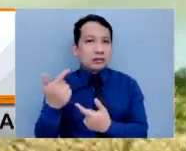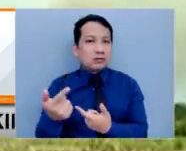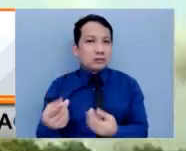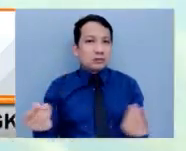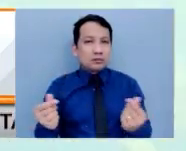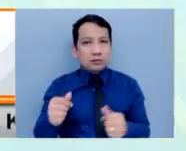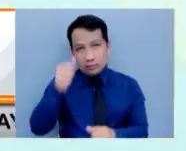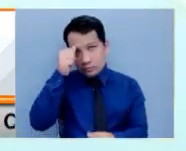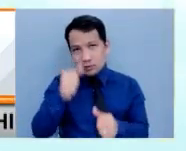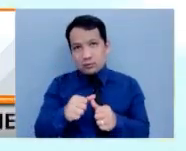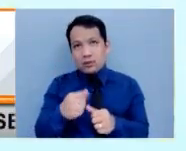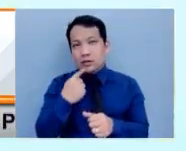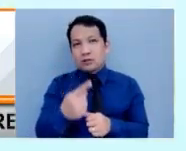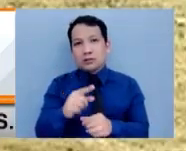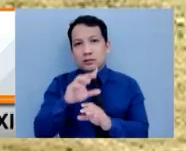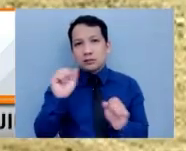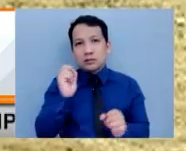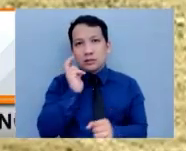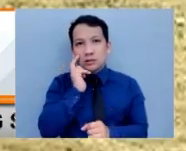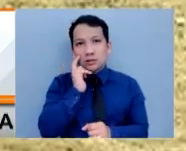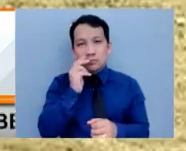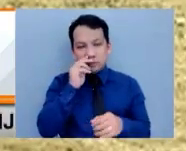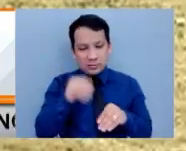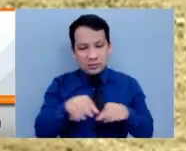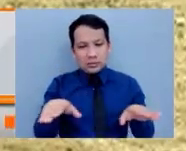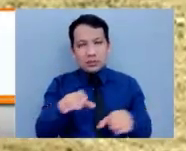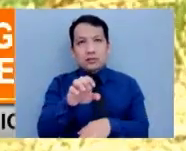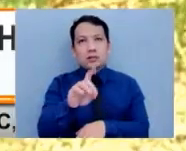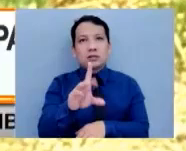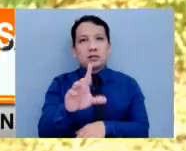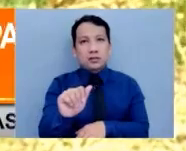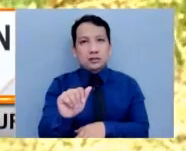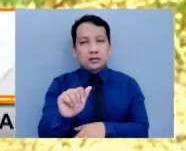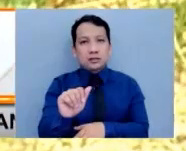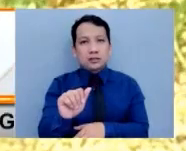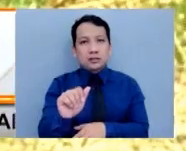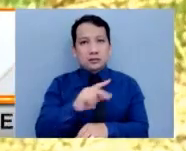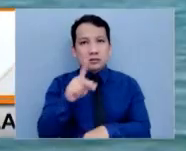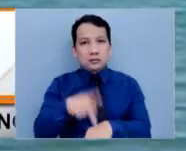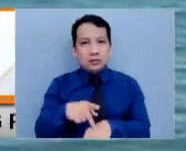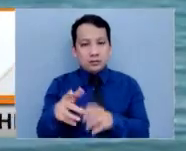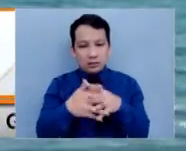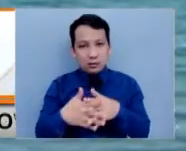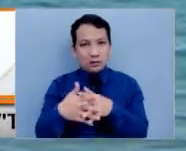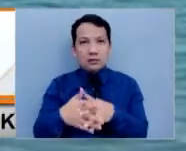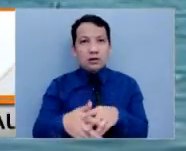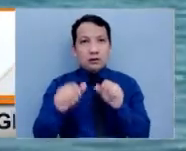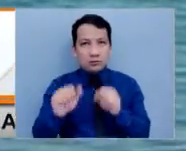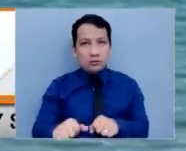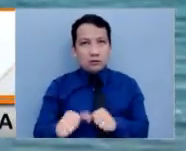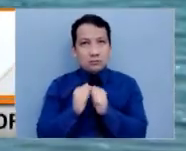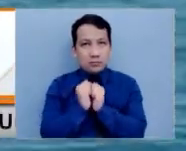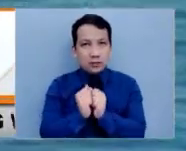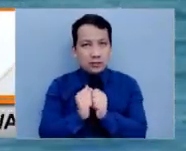Magugunitang nauna ng sinabi ni Duterte na dahil sa pagpapalawig ng Enhanced Defense Cooperation Agreement ng Pilipinas at Amerika, maaaring madamay ang